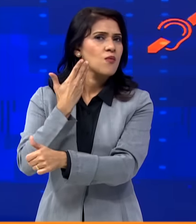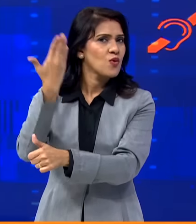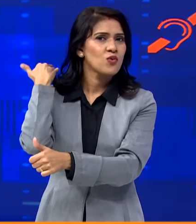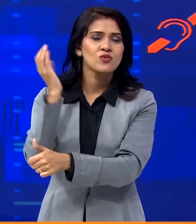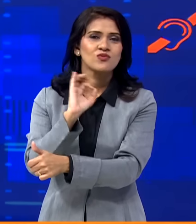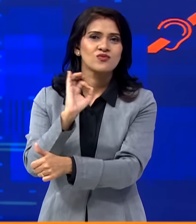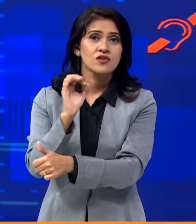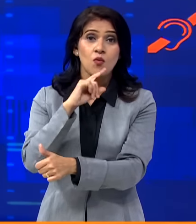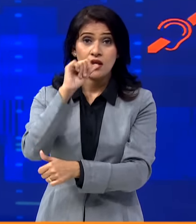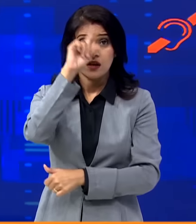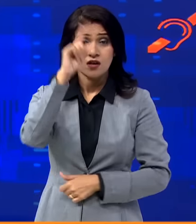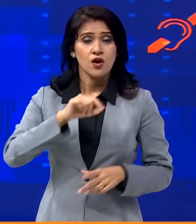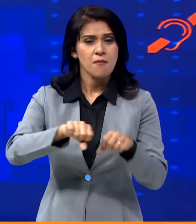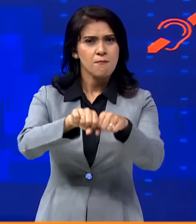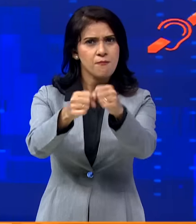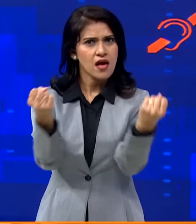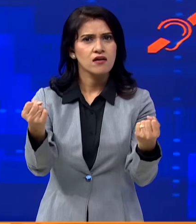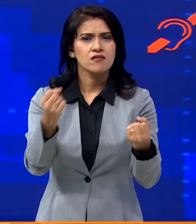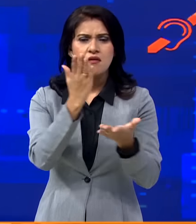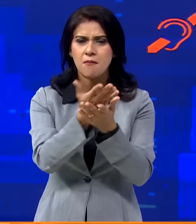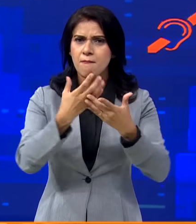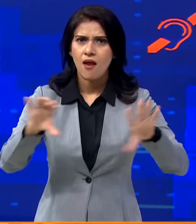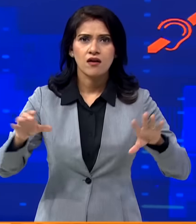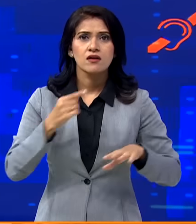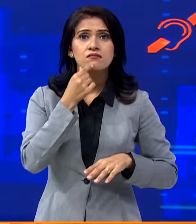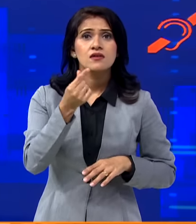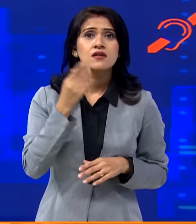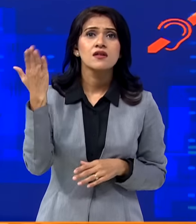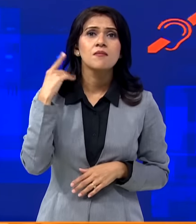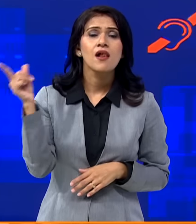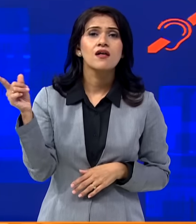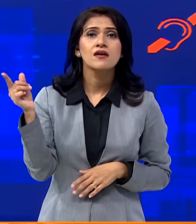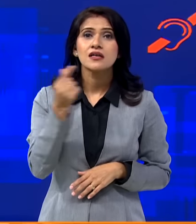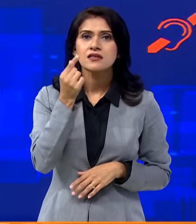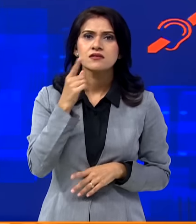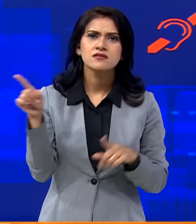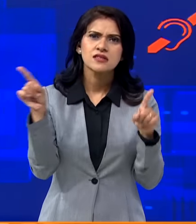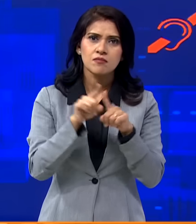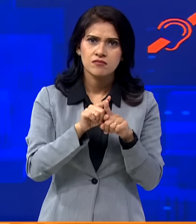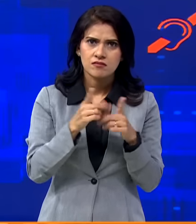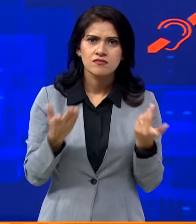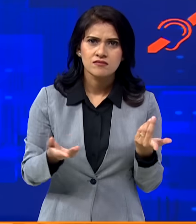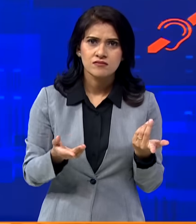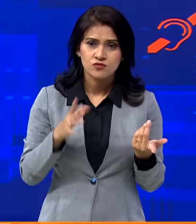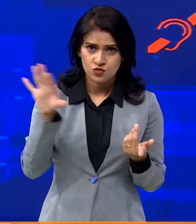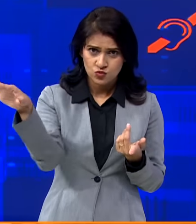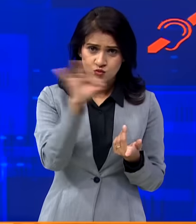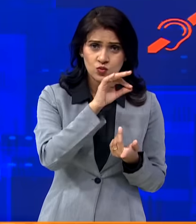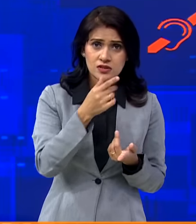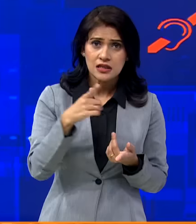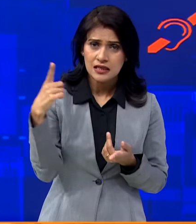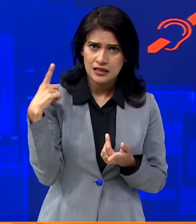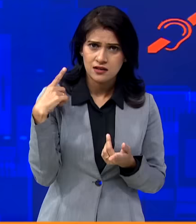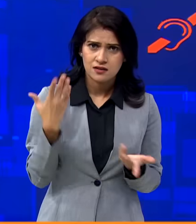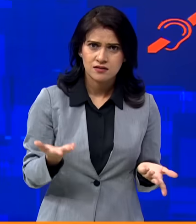तेरे टुकड़े होंगे इंशा अल्लाह भारत तेरे टुकड़े होंगे उसका नारा जो लगाता है उसे अपना नेता बनाएंगे जो भारत के टुकड़े करना चाहता